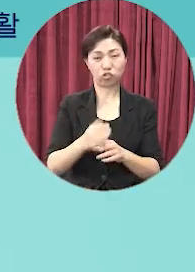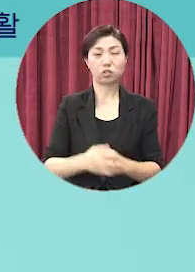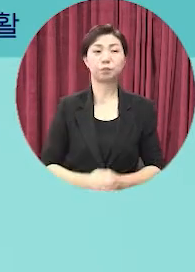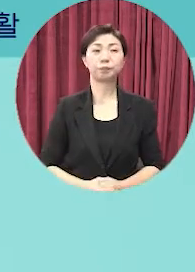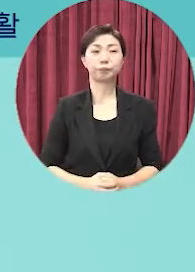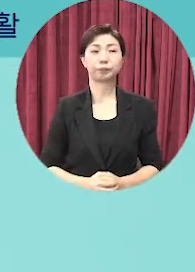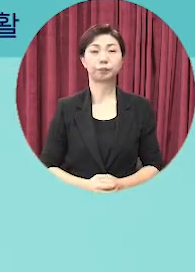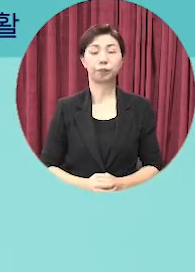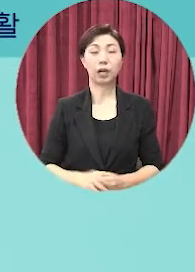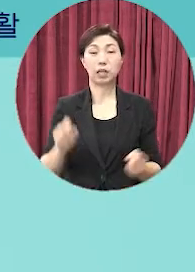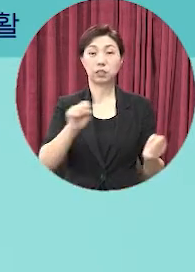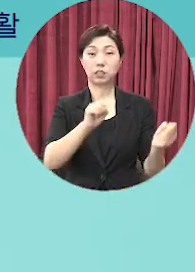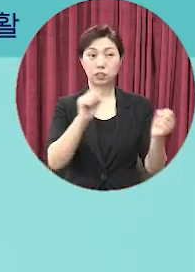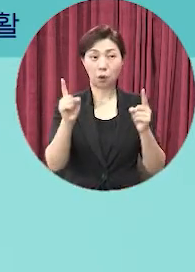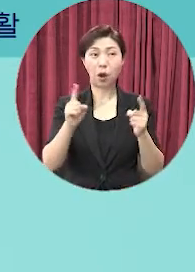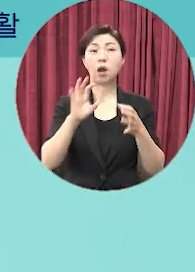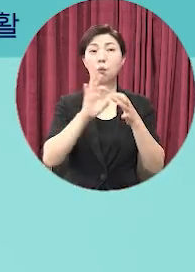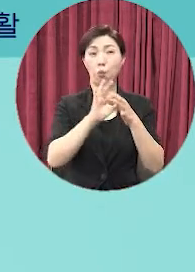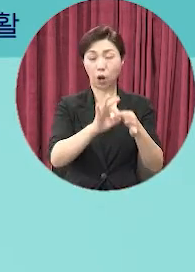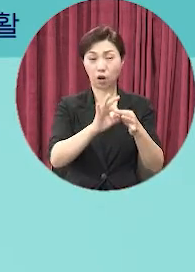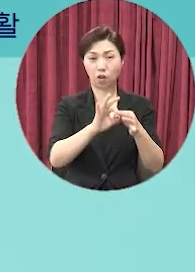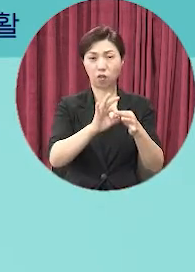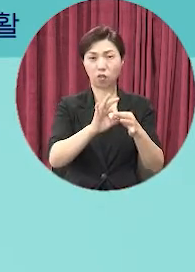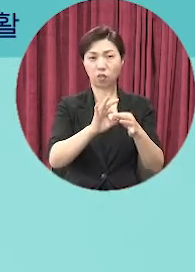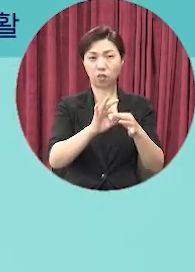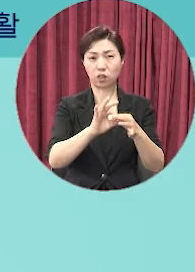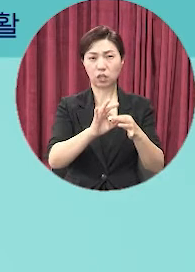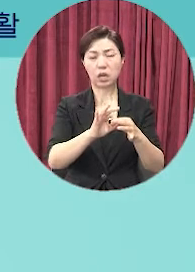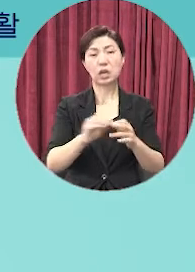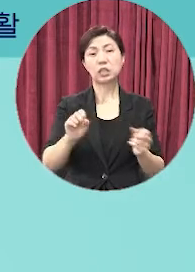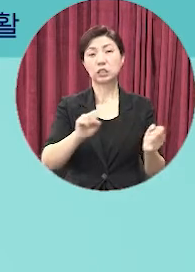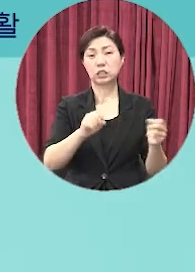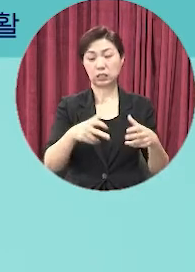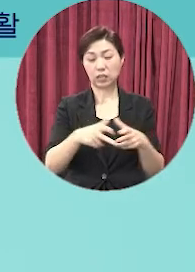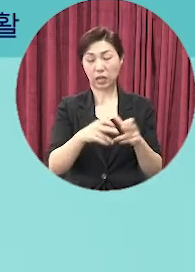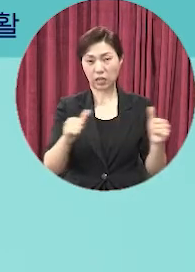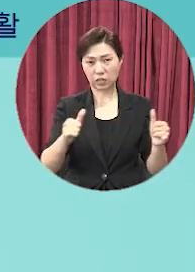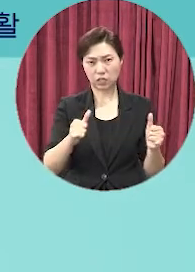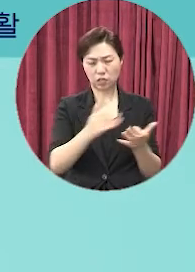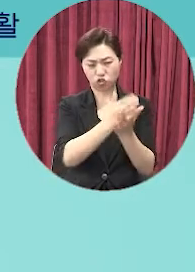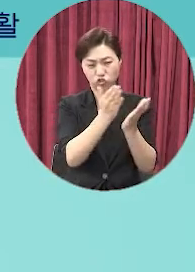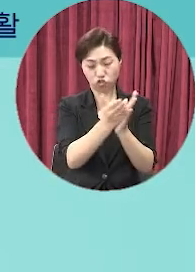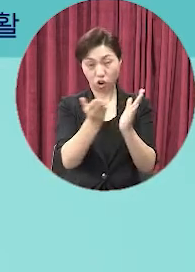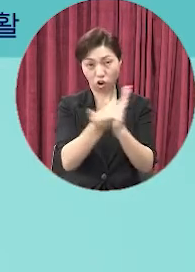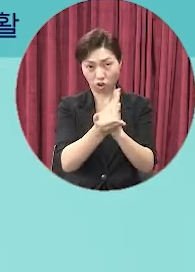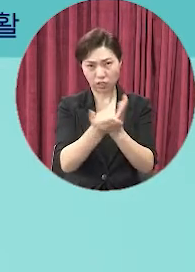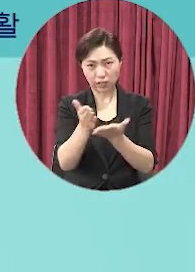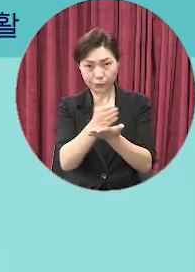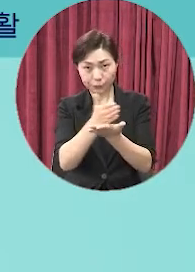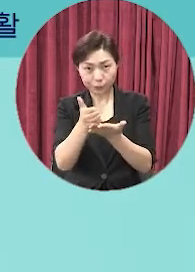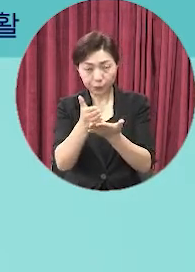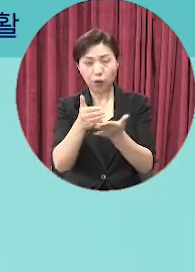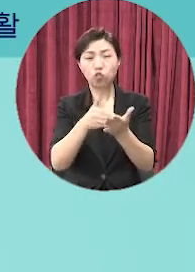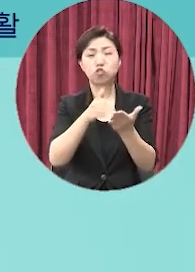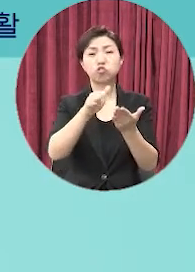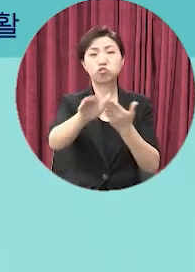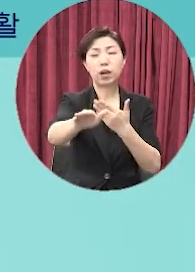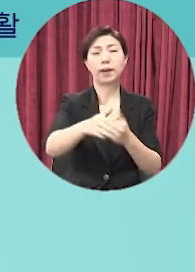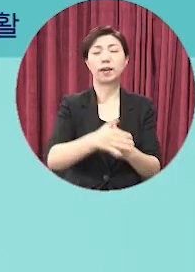있어서 대상자를 기능적 수준이라든지 또 장애 유형별로 나눠 가지고